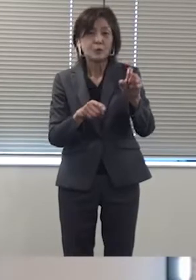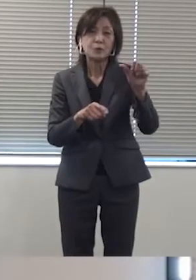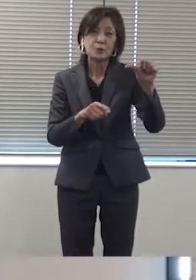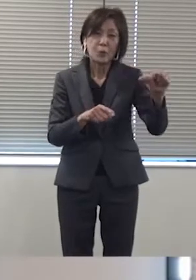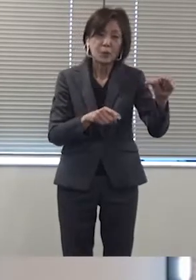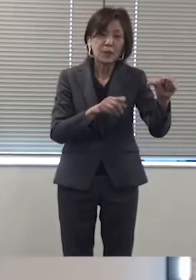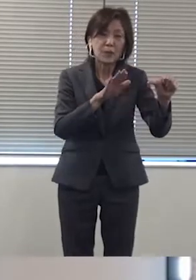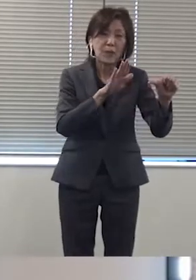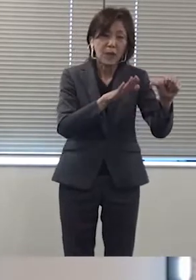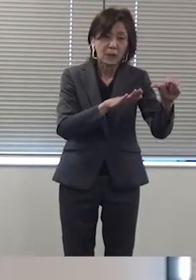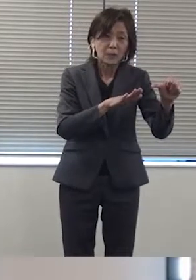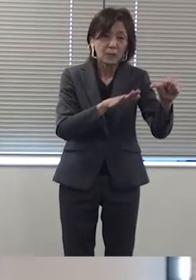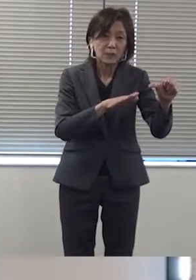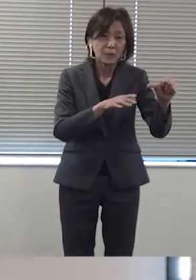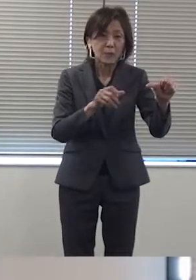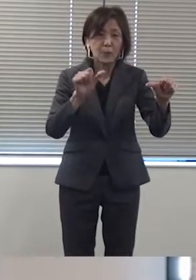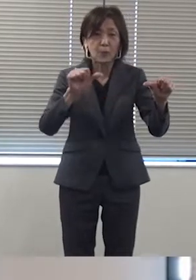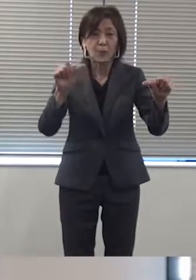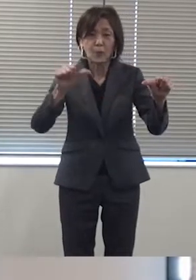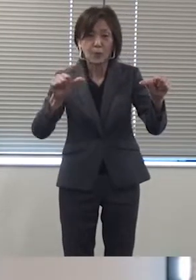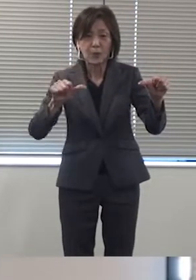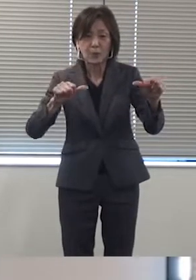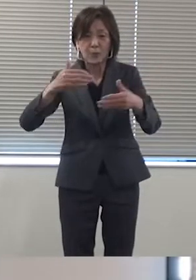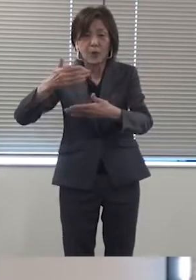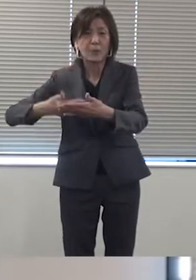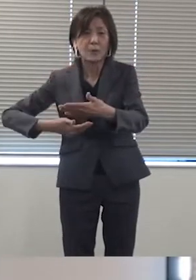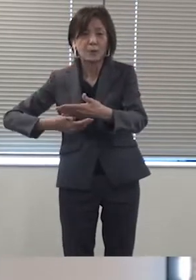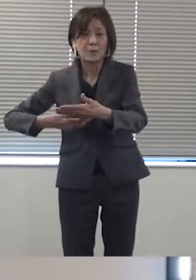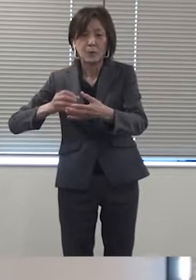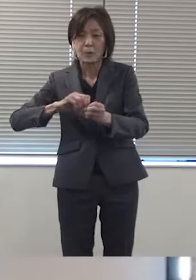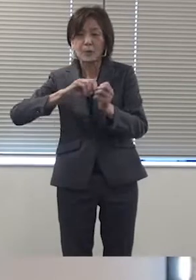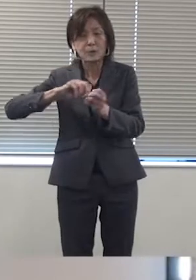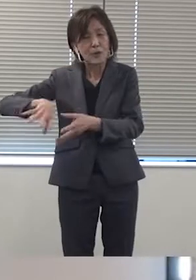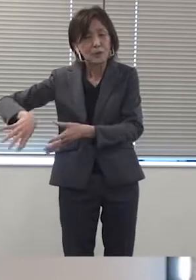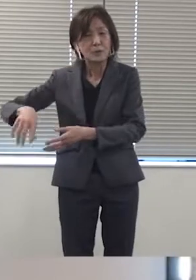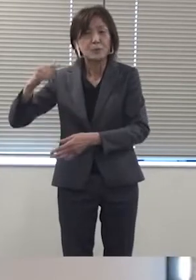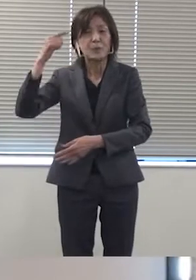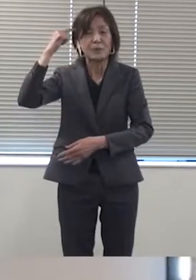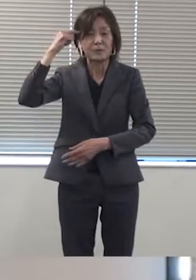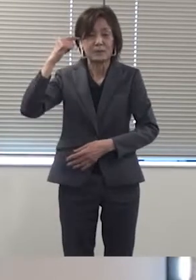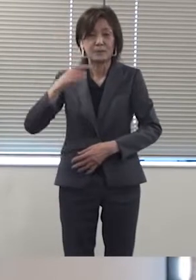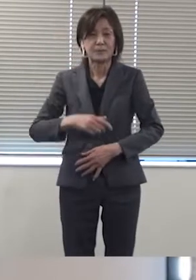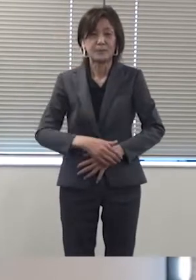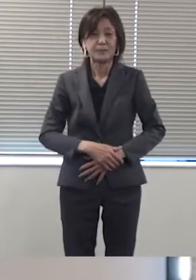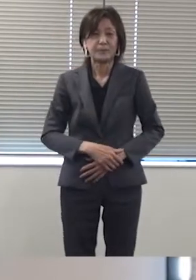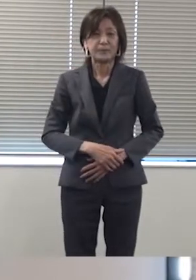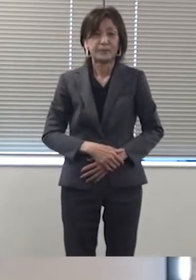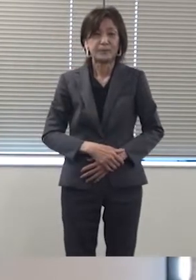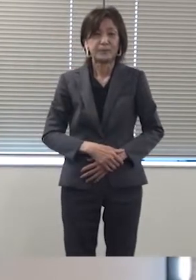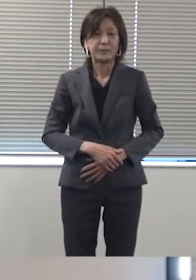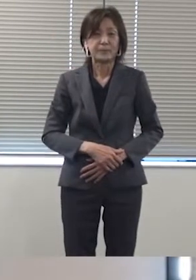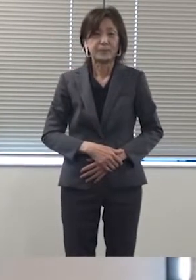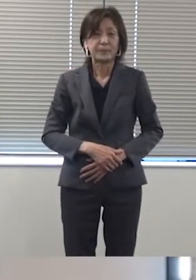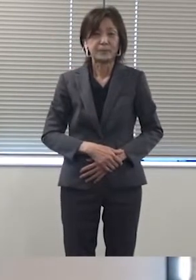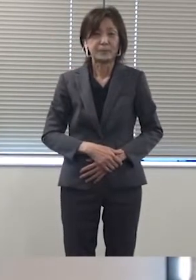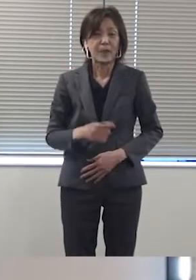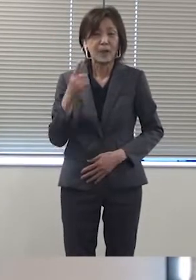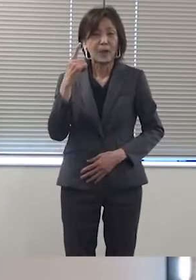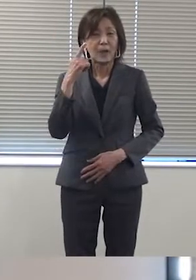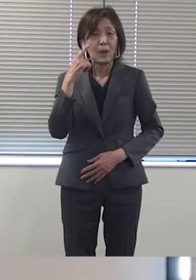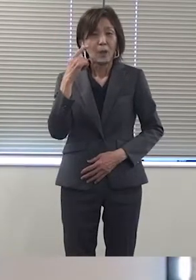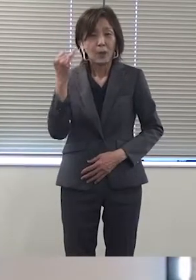それを多分廃棄になるということになると考えられます。で、もう一つは、多分お母さん方